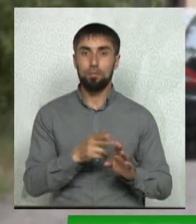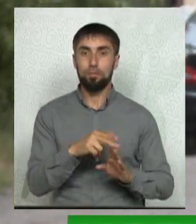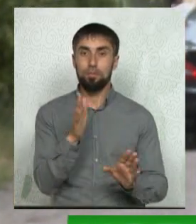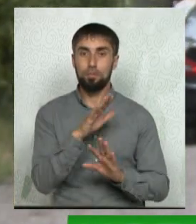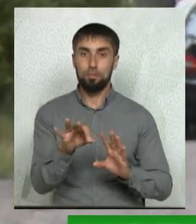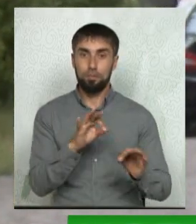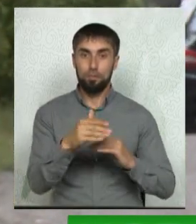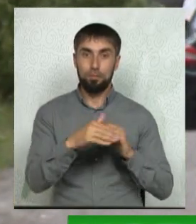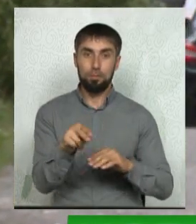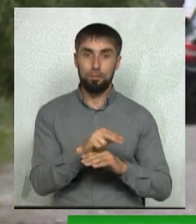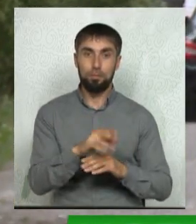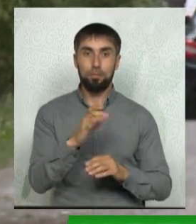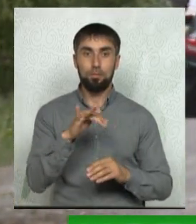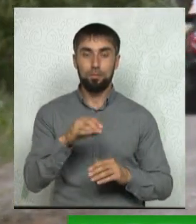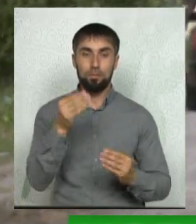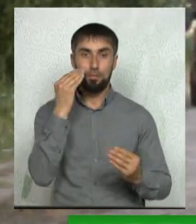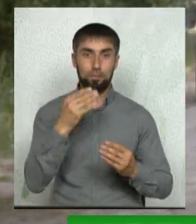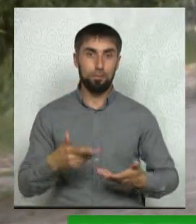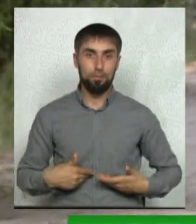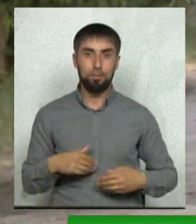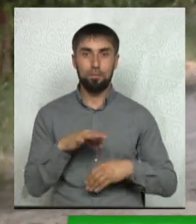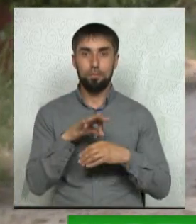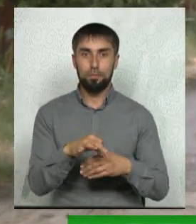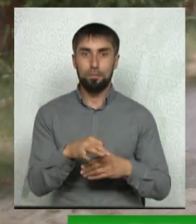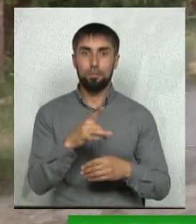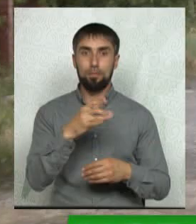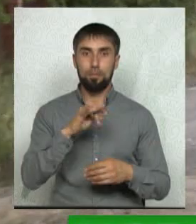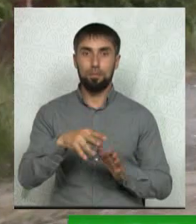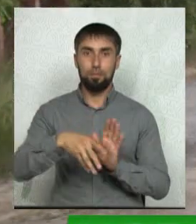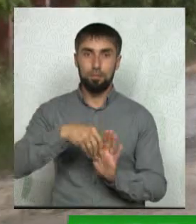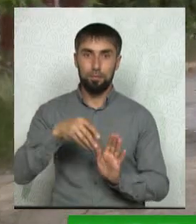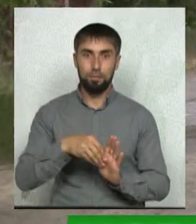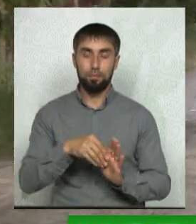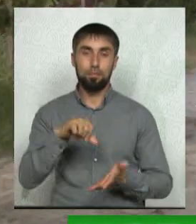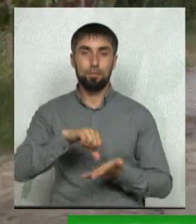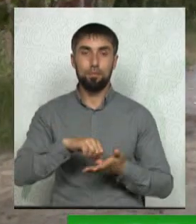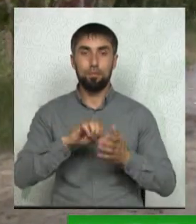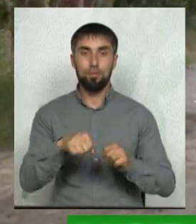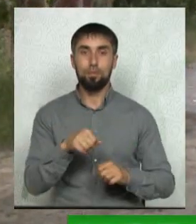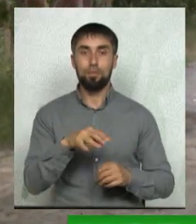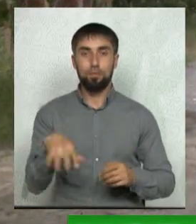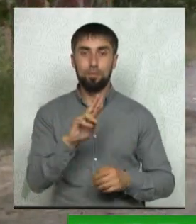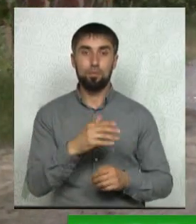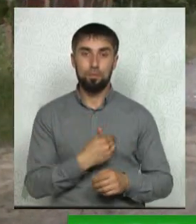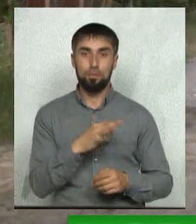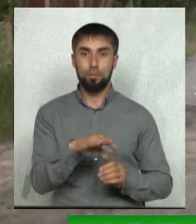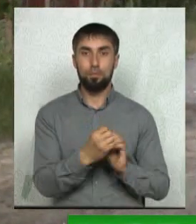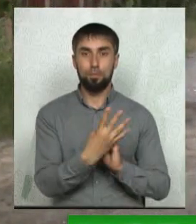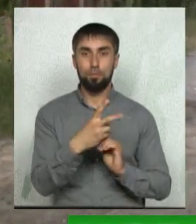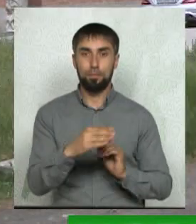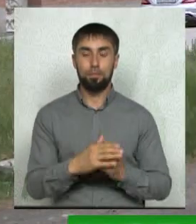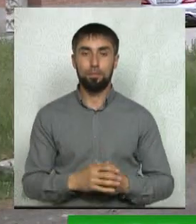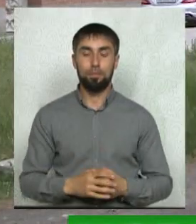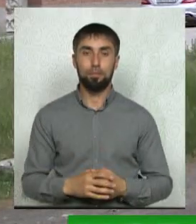судьбу общественных территорий с учетом мнения жителей, проводится рейтинговое голосование. Участвовать могут все желающие от 14